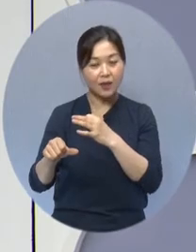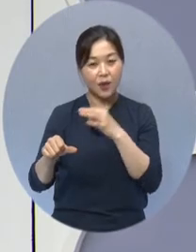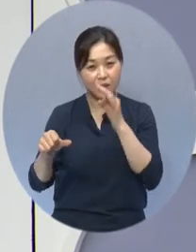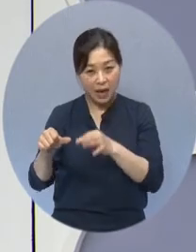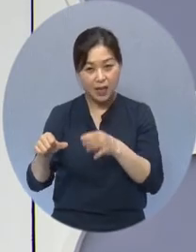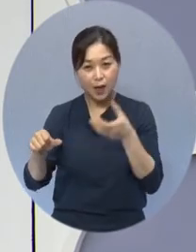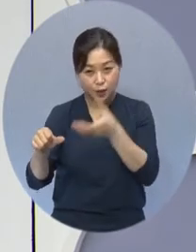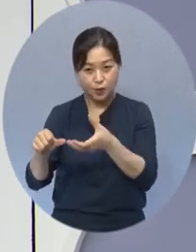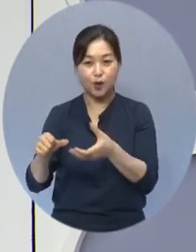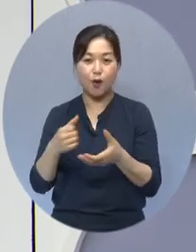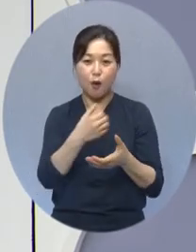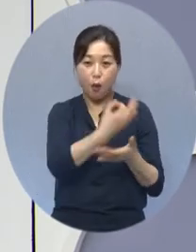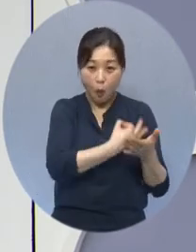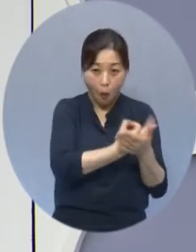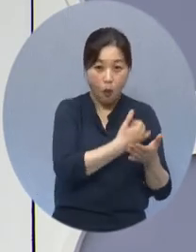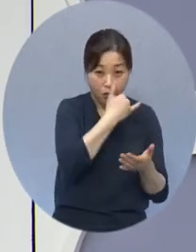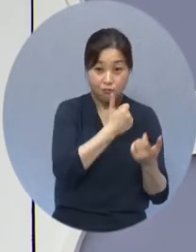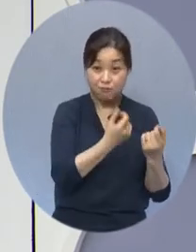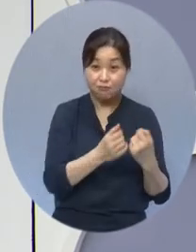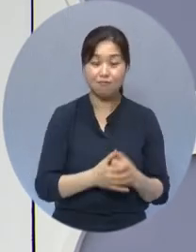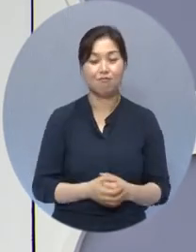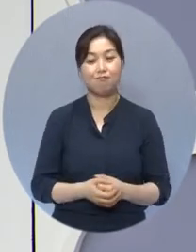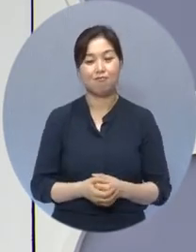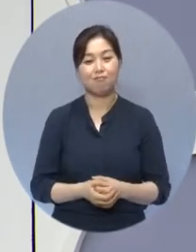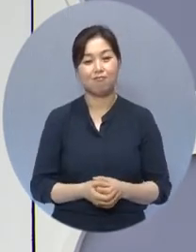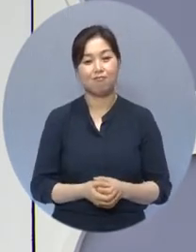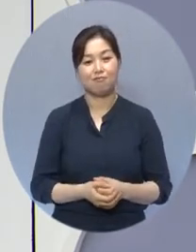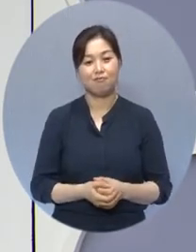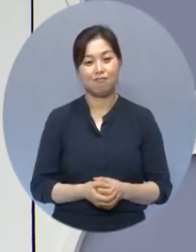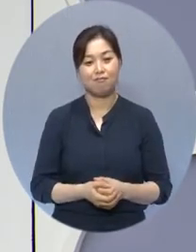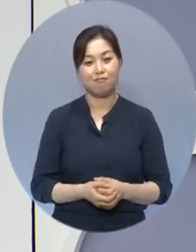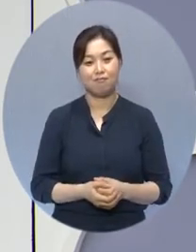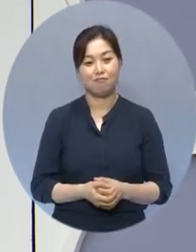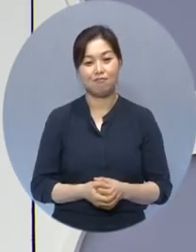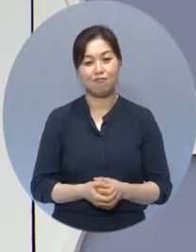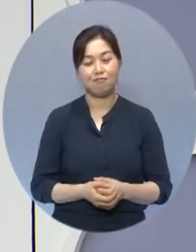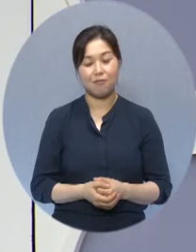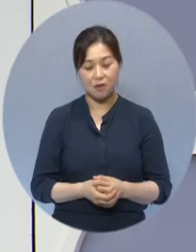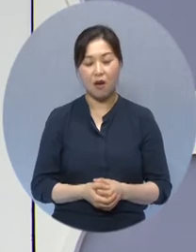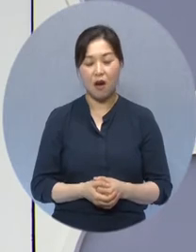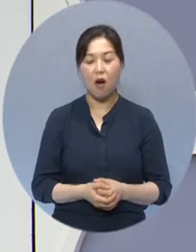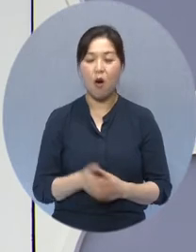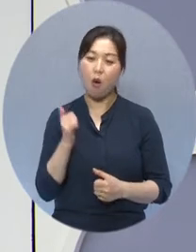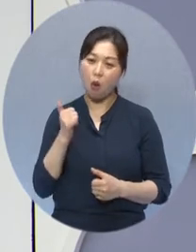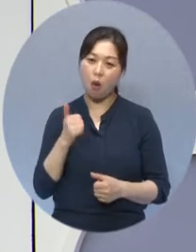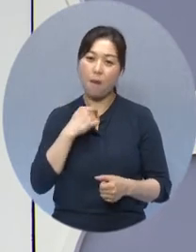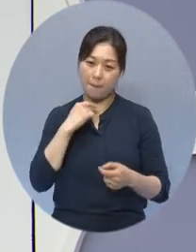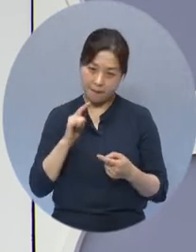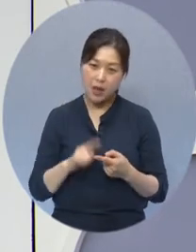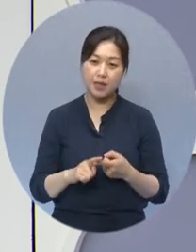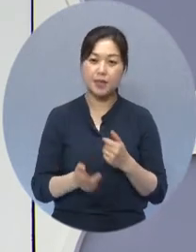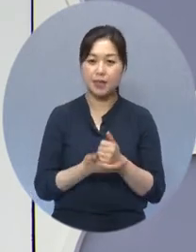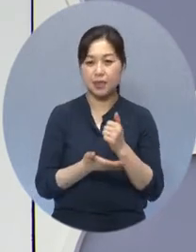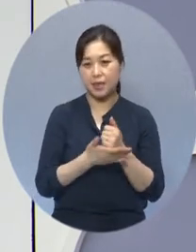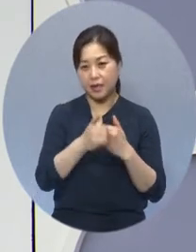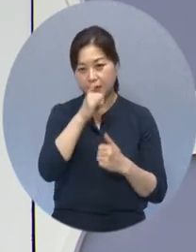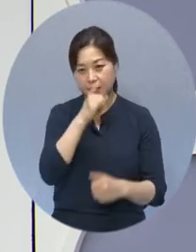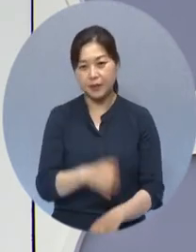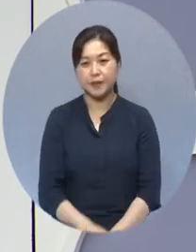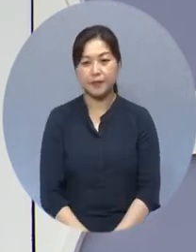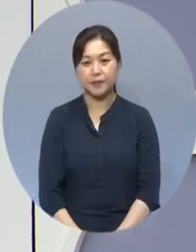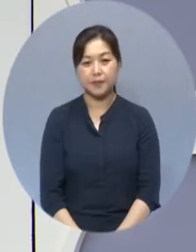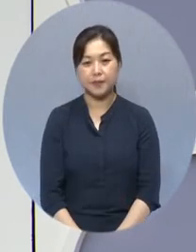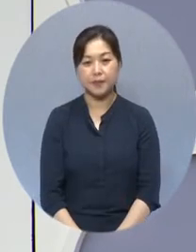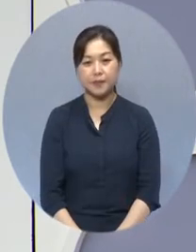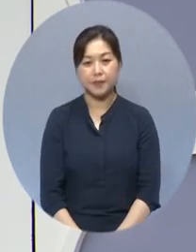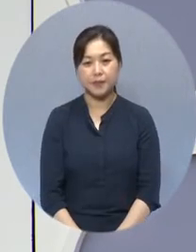경제적인 여유도 좀 생기시고 이런 데서 지금 아주 굉장히 호평을 받고 있습니다. 뭐 이런